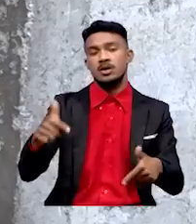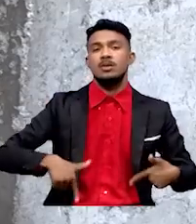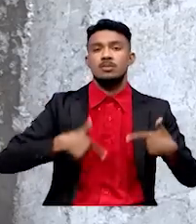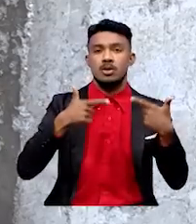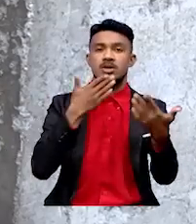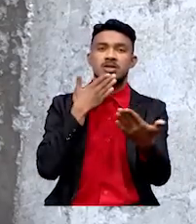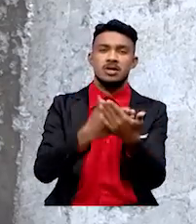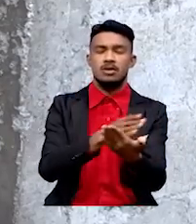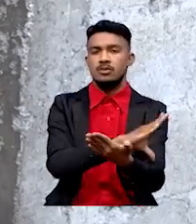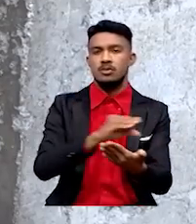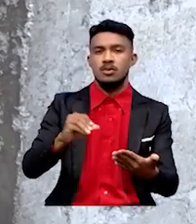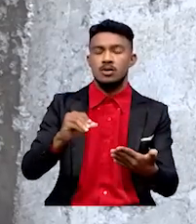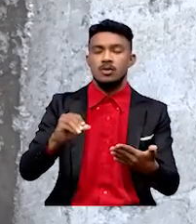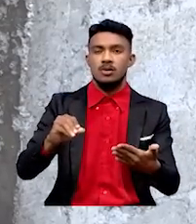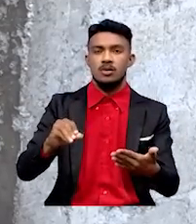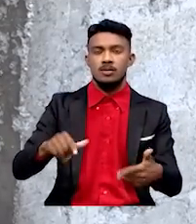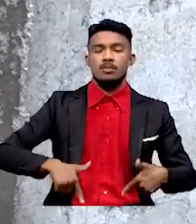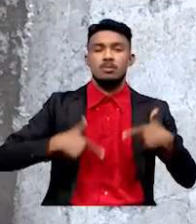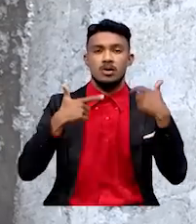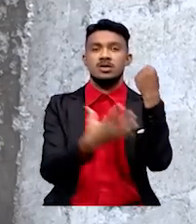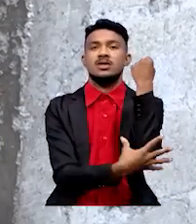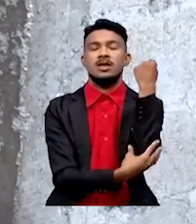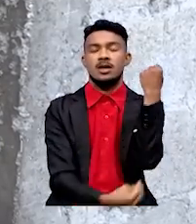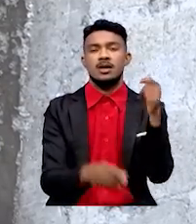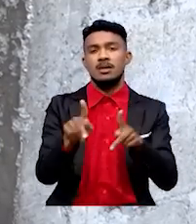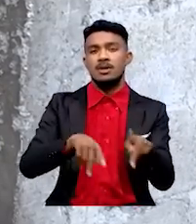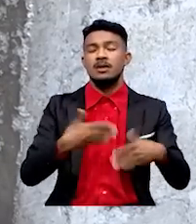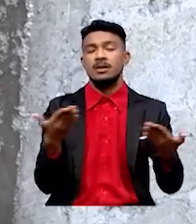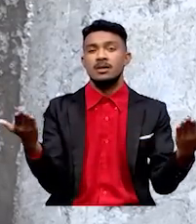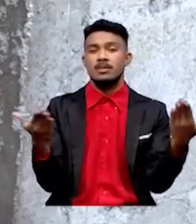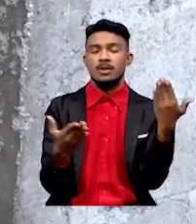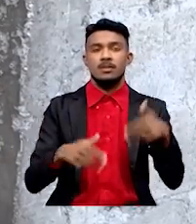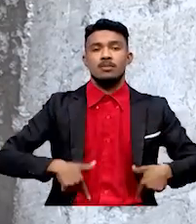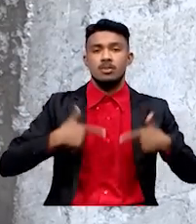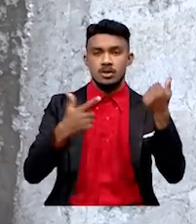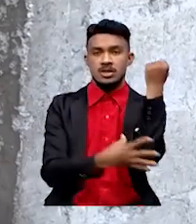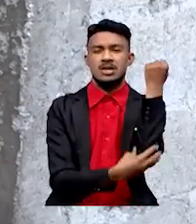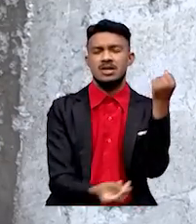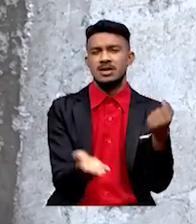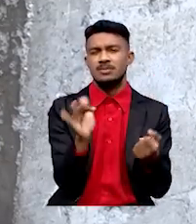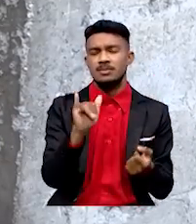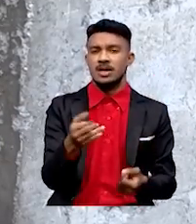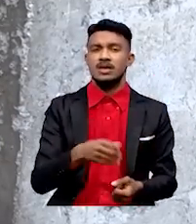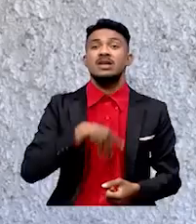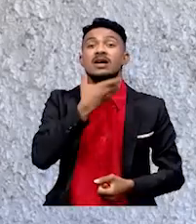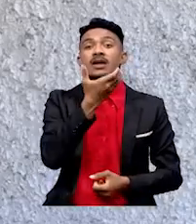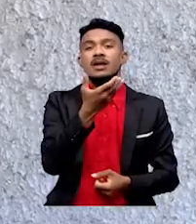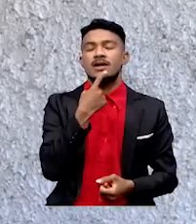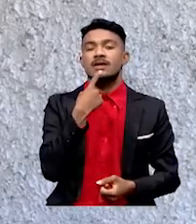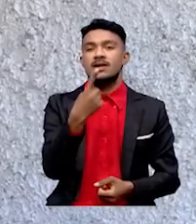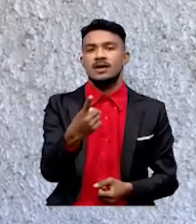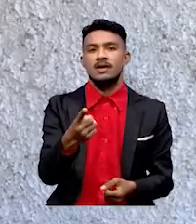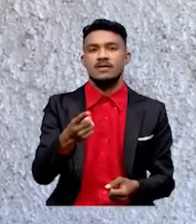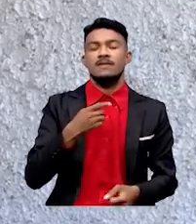no balun Moris kibit laik. Ema ne be Moris kibit laik dala barak sirah kilar hodidehan.